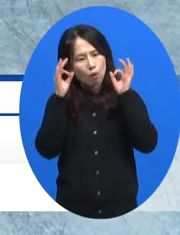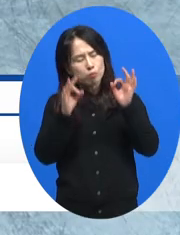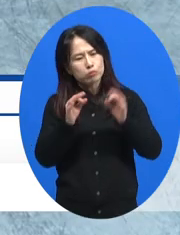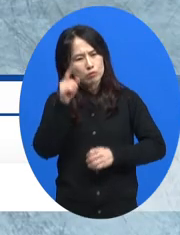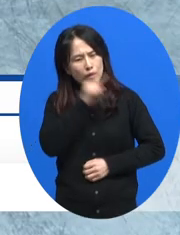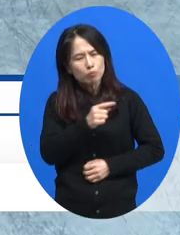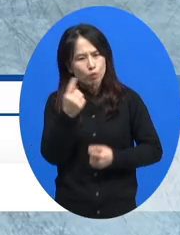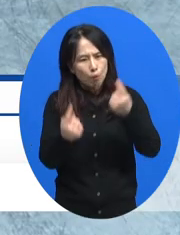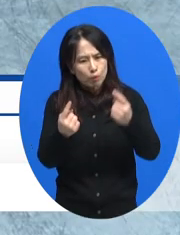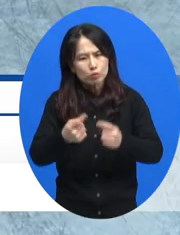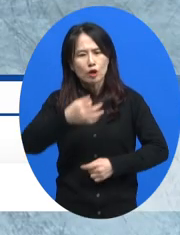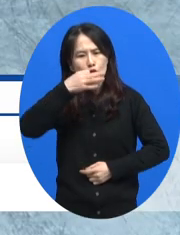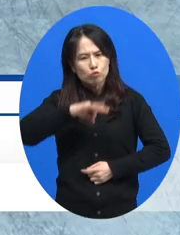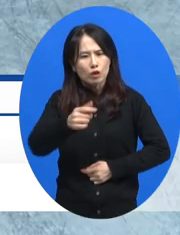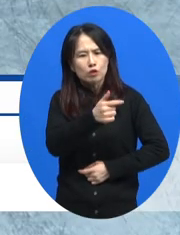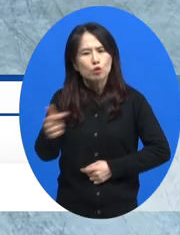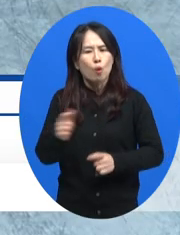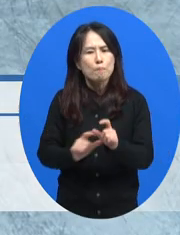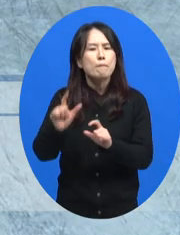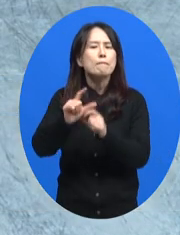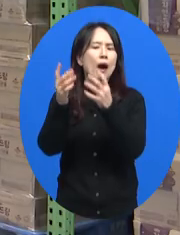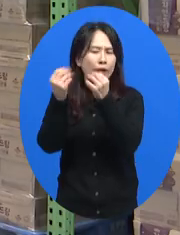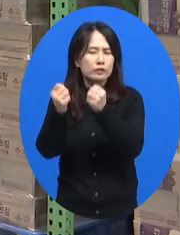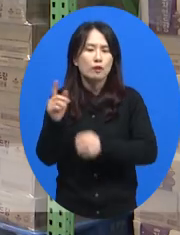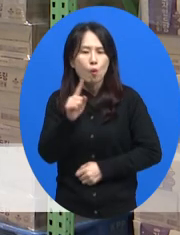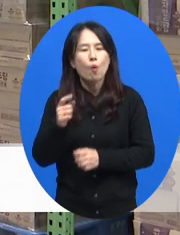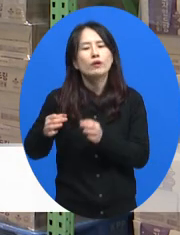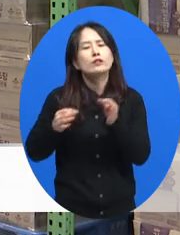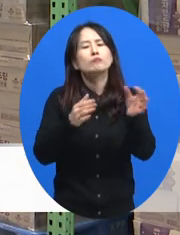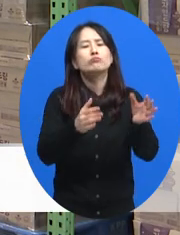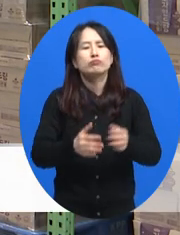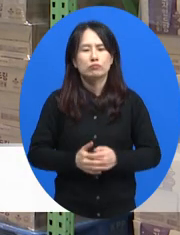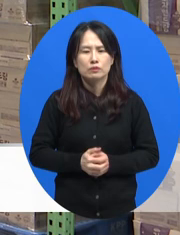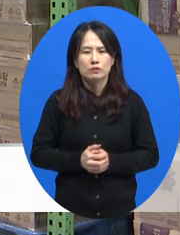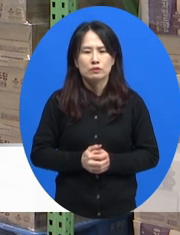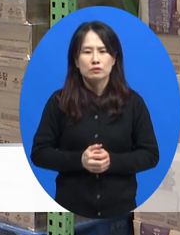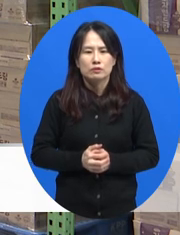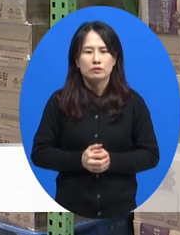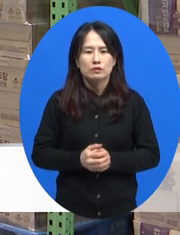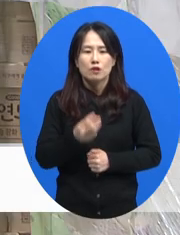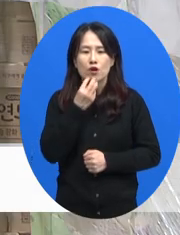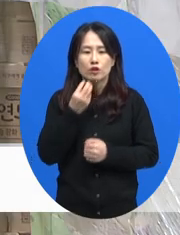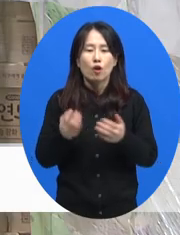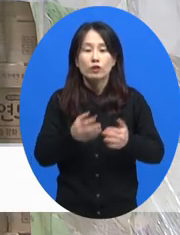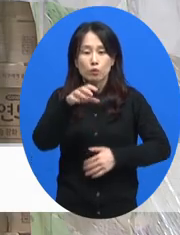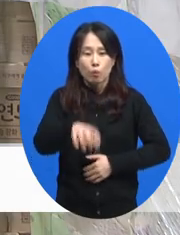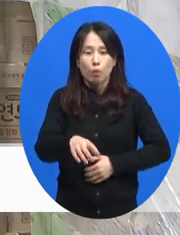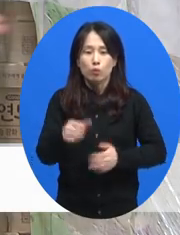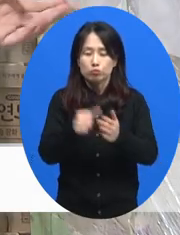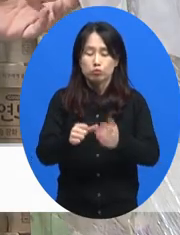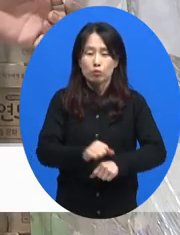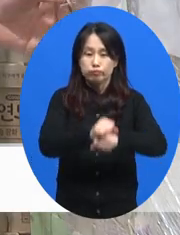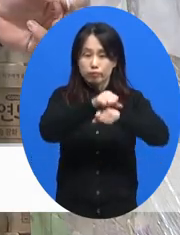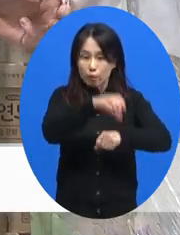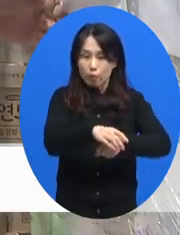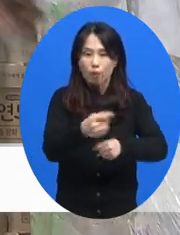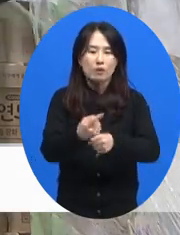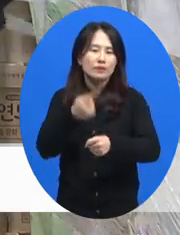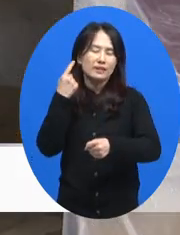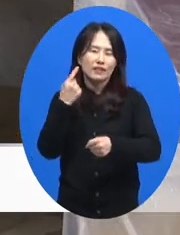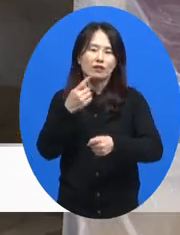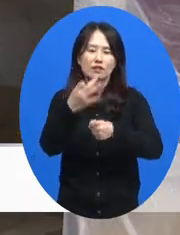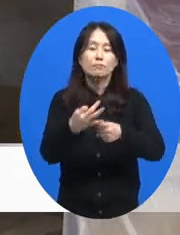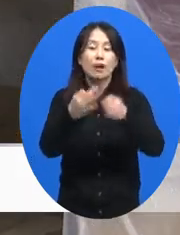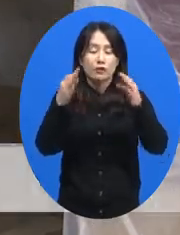봤을 때 단점보다 장점이 더 많은 기부 같아요. 경기도는 사업 거점인 경기광역 푸드뱅크 물류창고를 지난해 14년